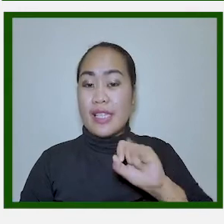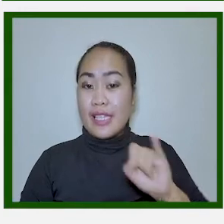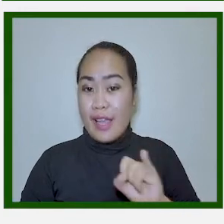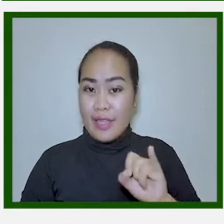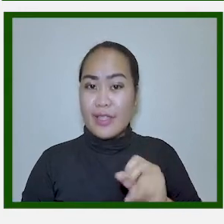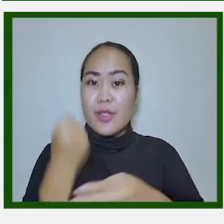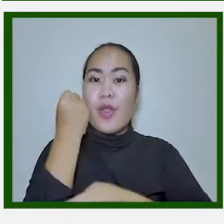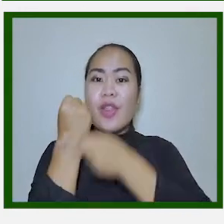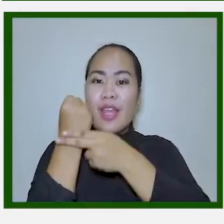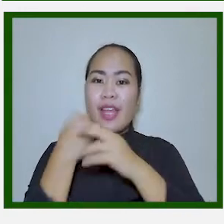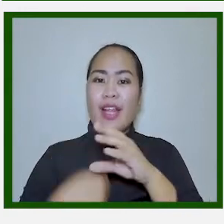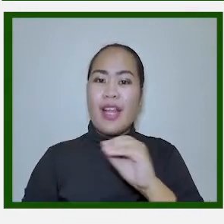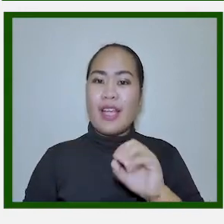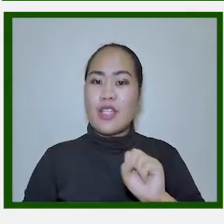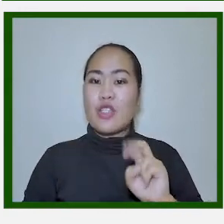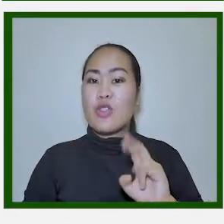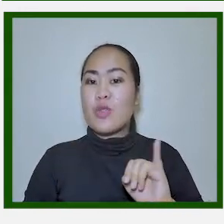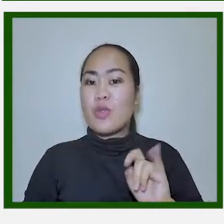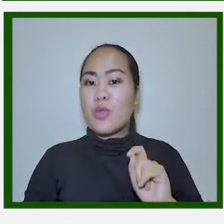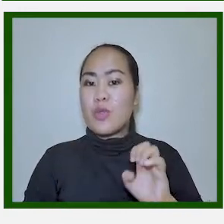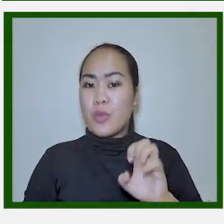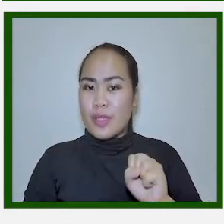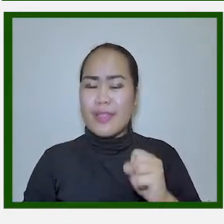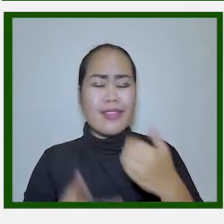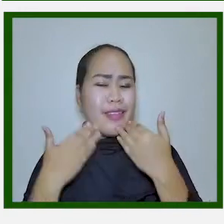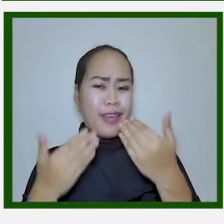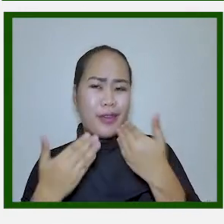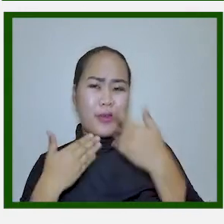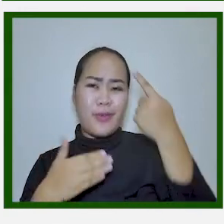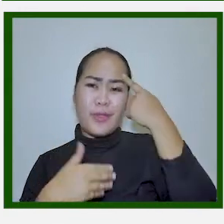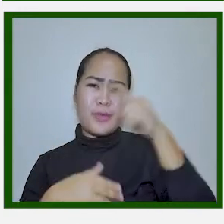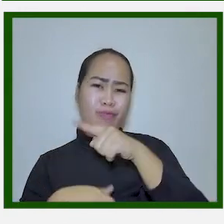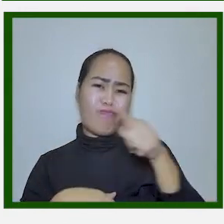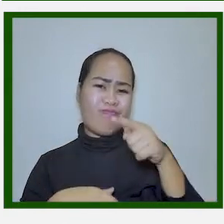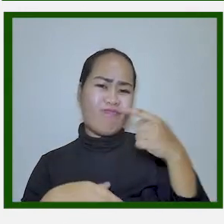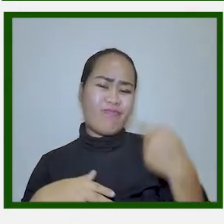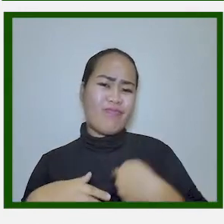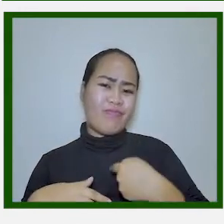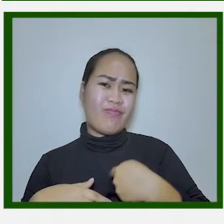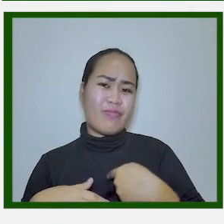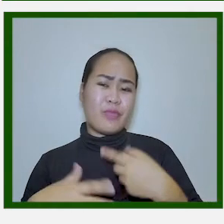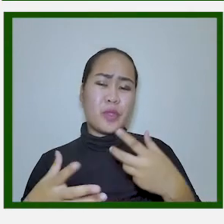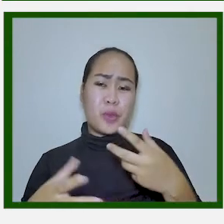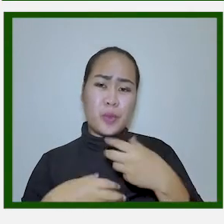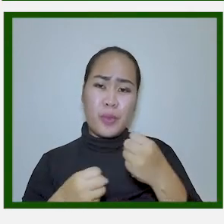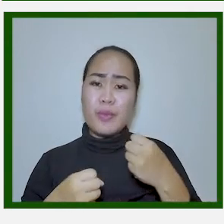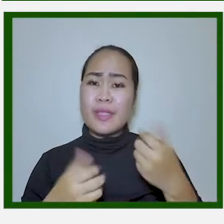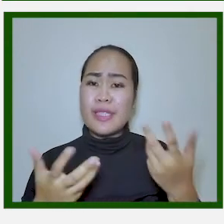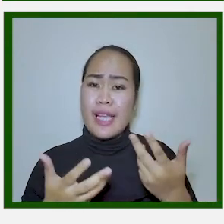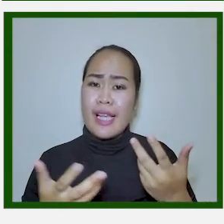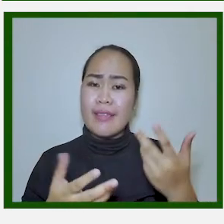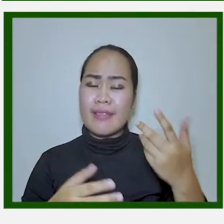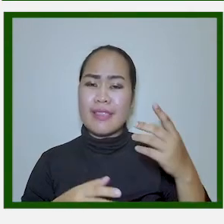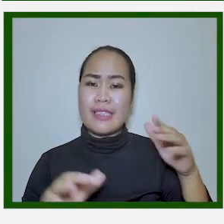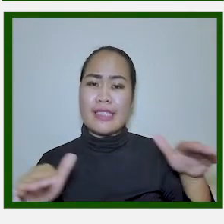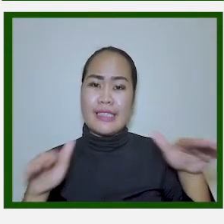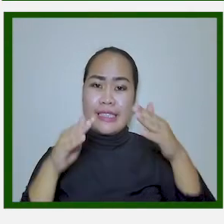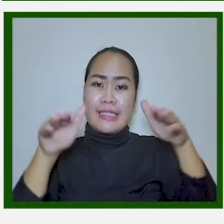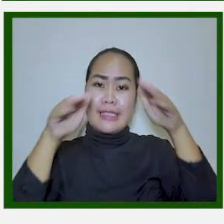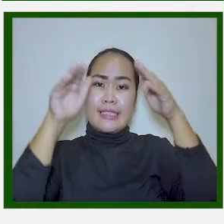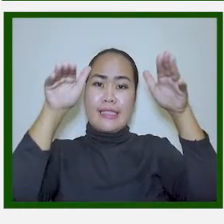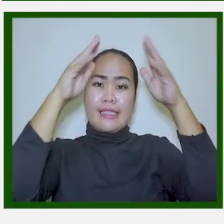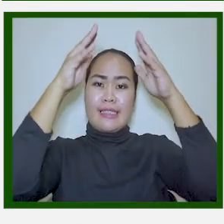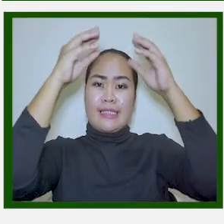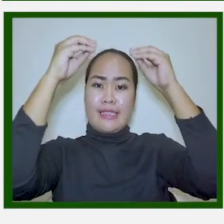Barangay Council sa inyong Christmas tree lighting ceremony. So again, no, kami natutuwa, no. Last